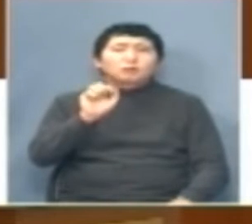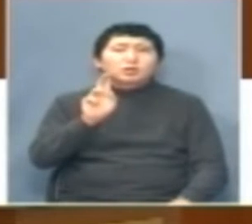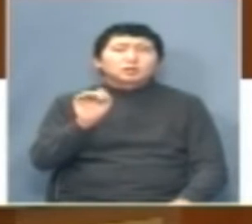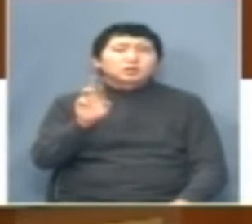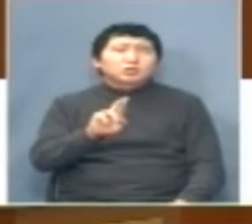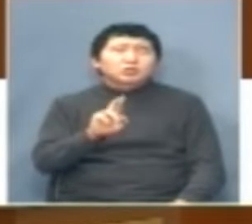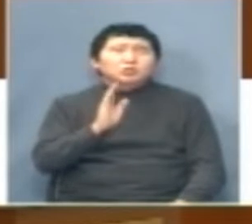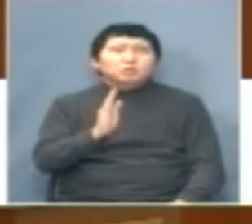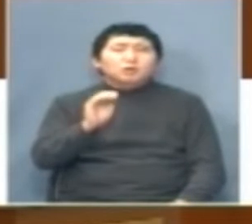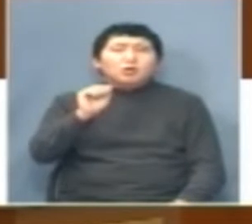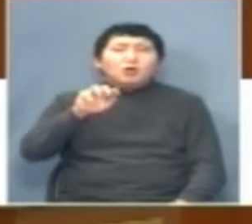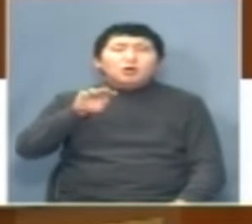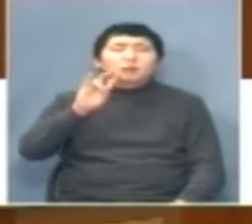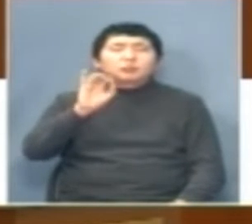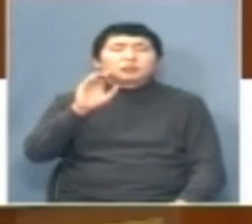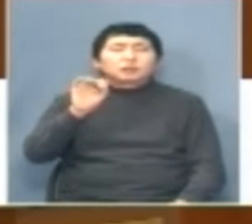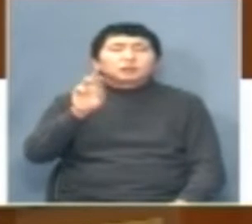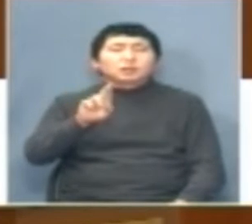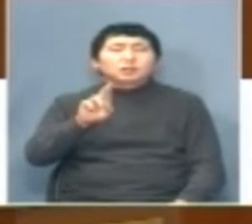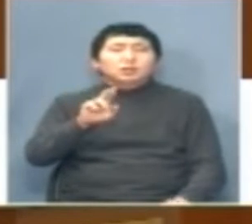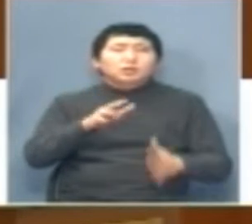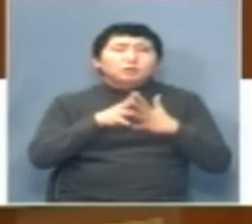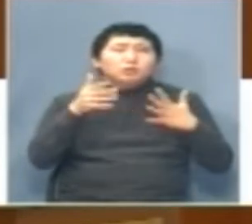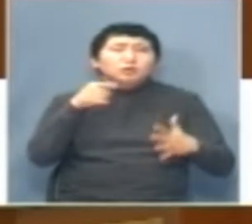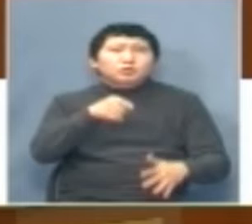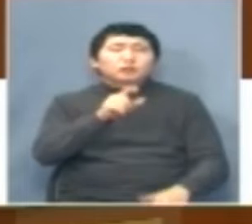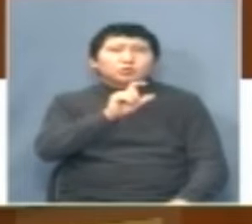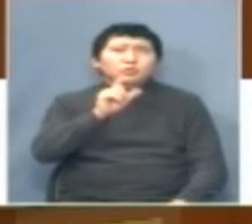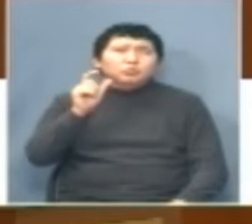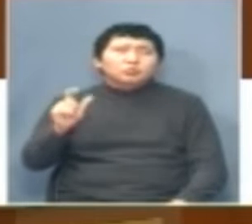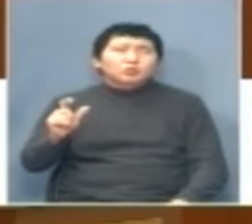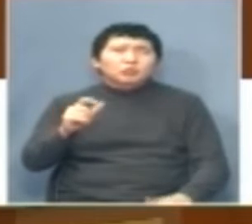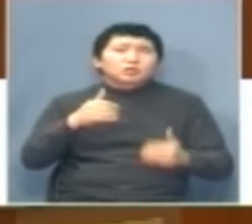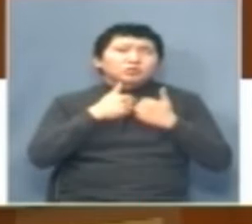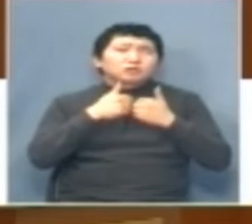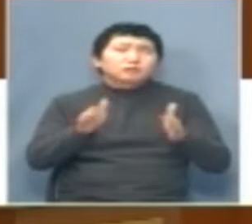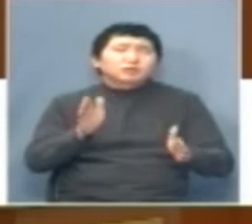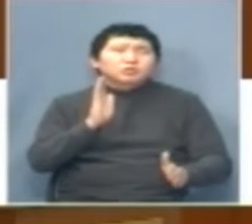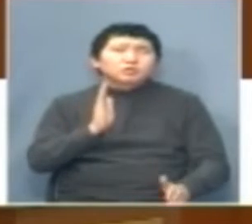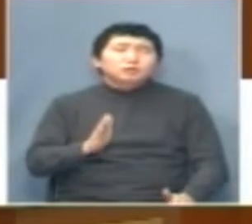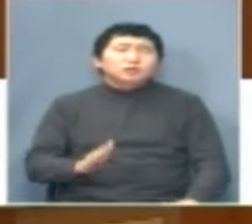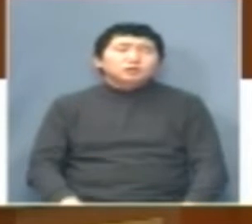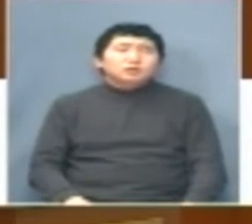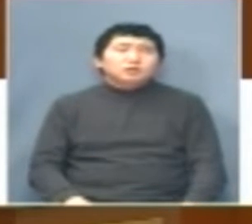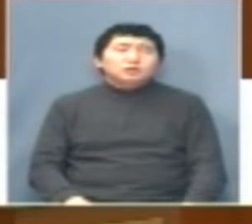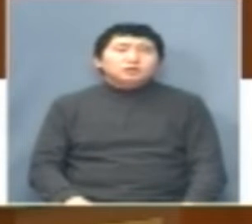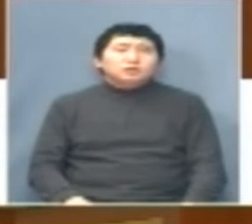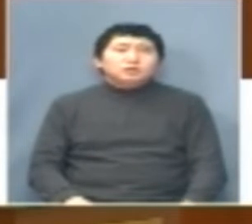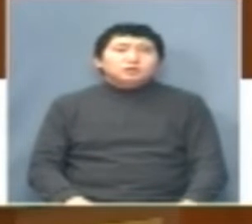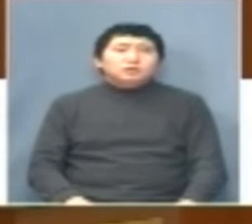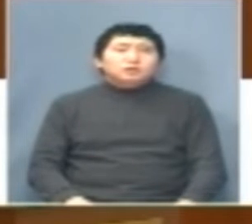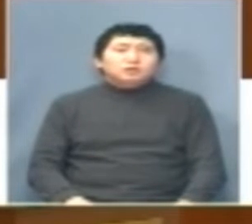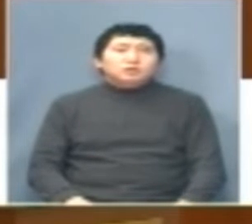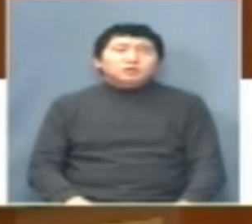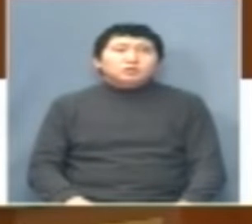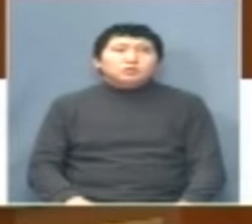жасалынады. Нәтижесінде біріншіден 1000 адам қамаудан бостандыққа шығады. Сотқа дейін тергеу өндірісіндегі 5000